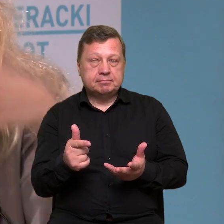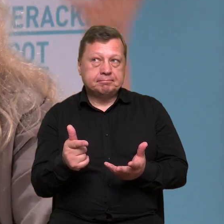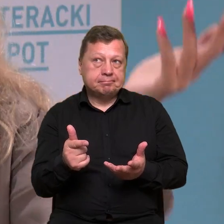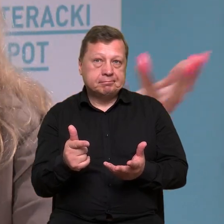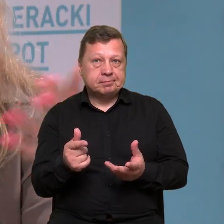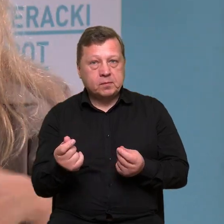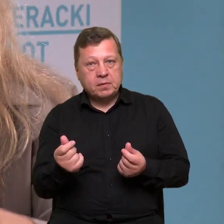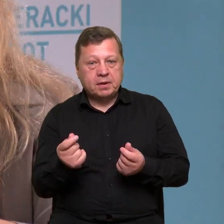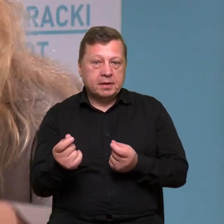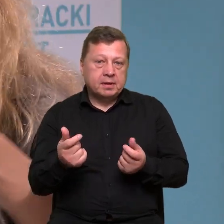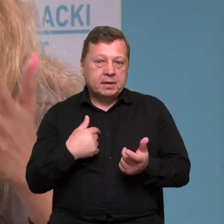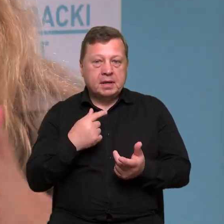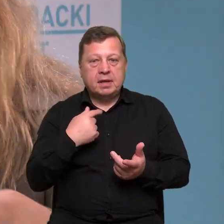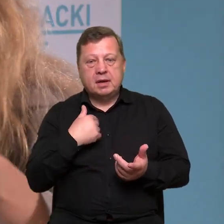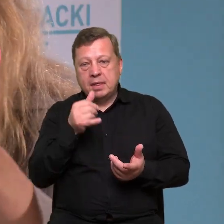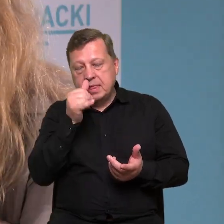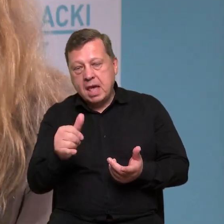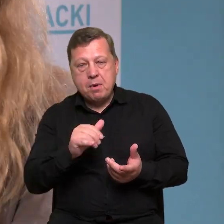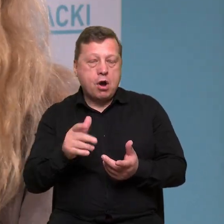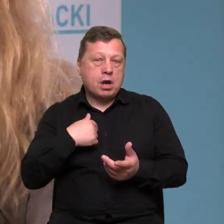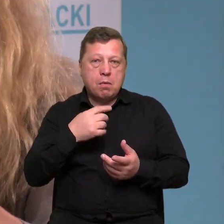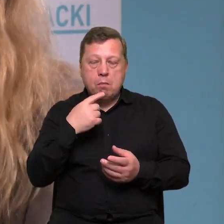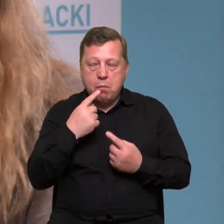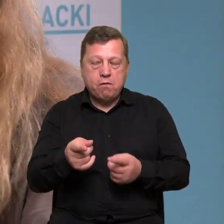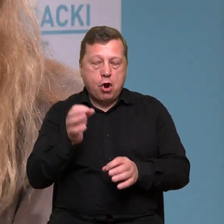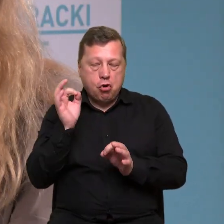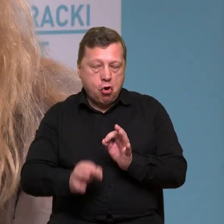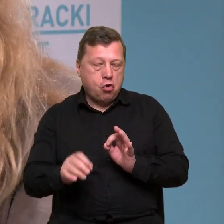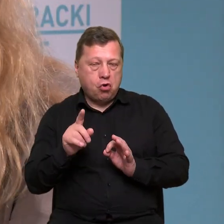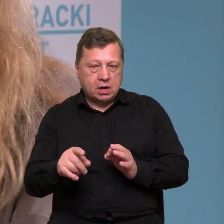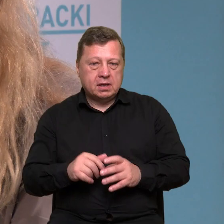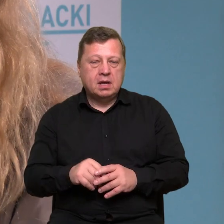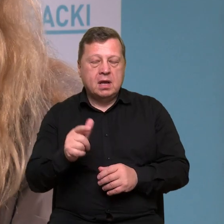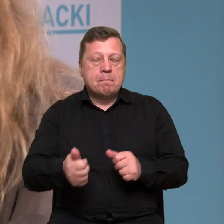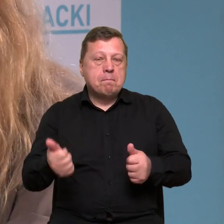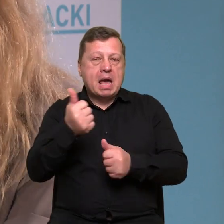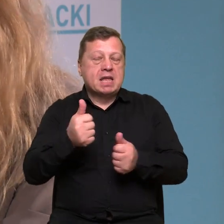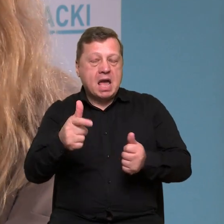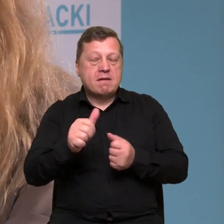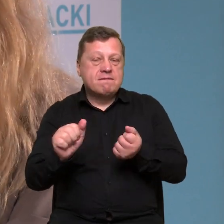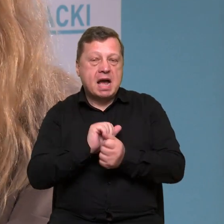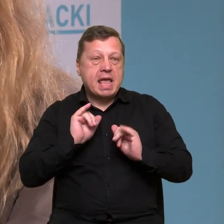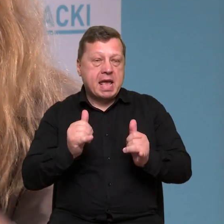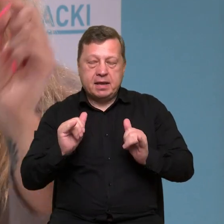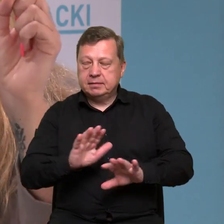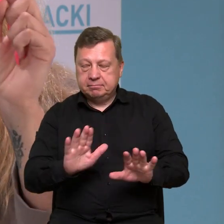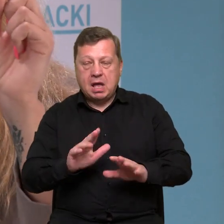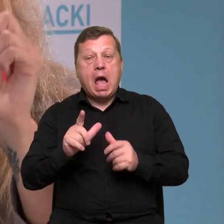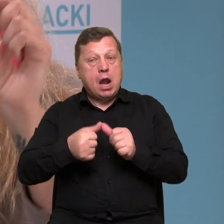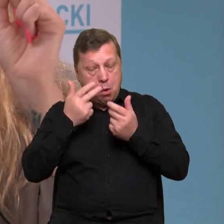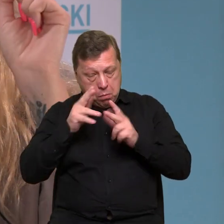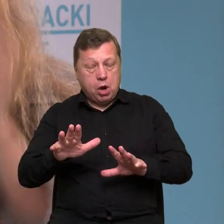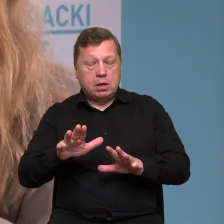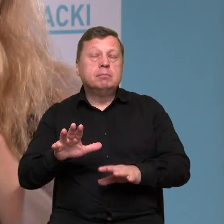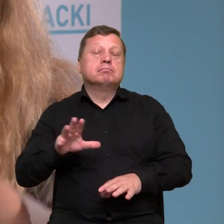Oczywiście nie mogę tutaj powiedzieć konkretnie, jak walczyć z patriarchatem, ale mogę go pokazywać.